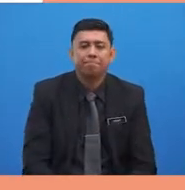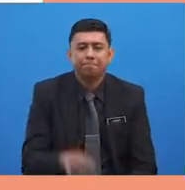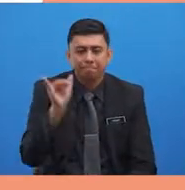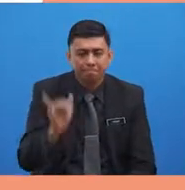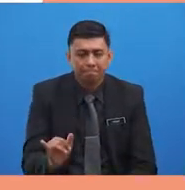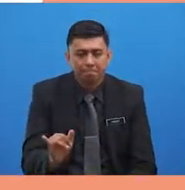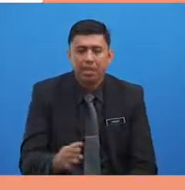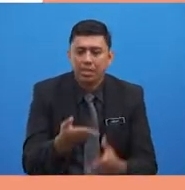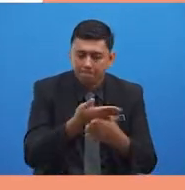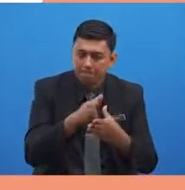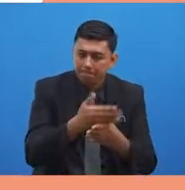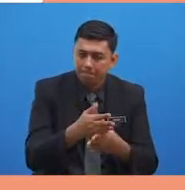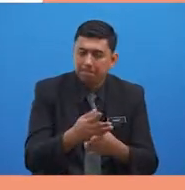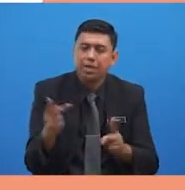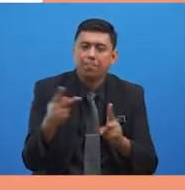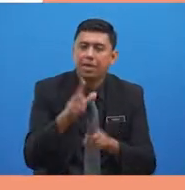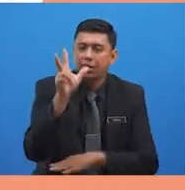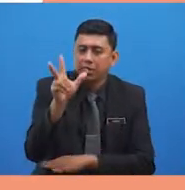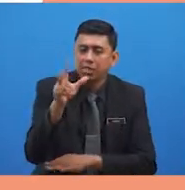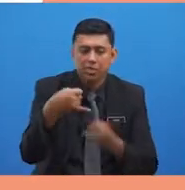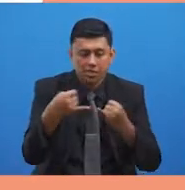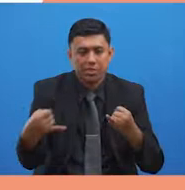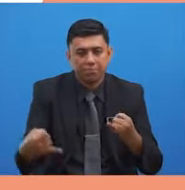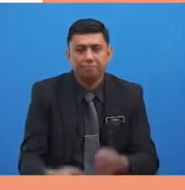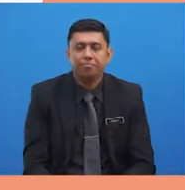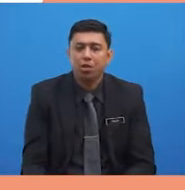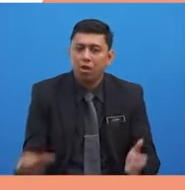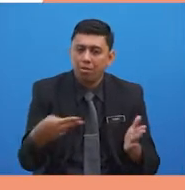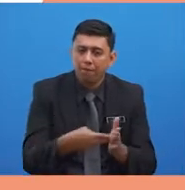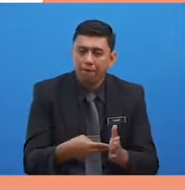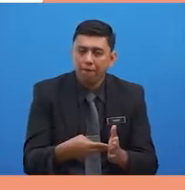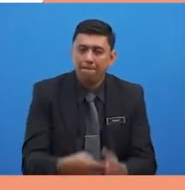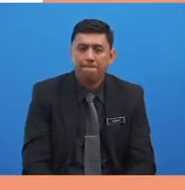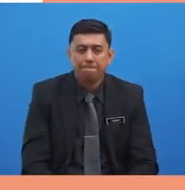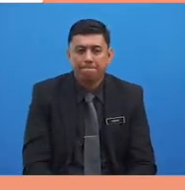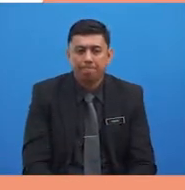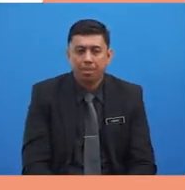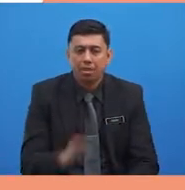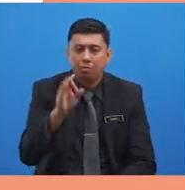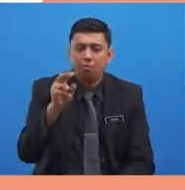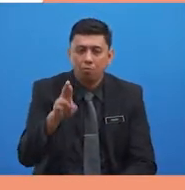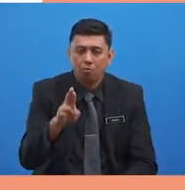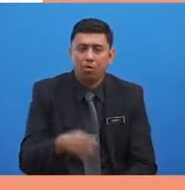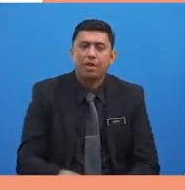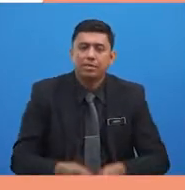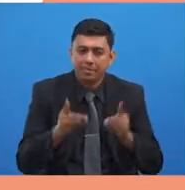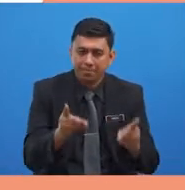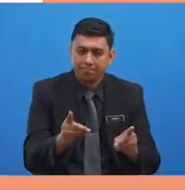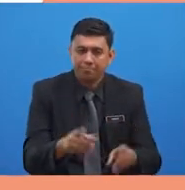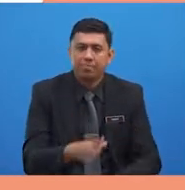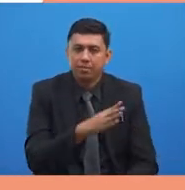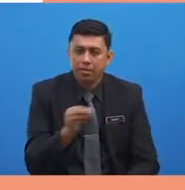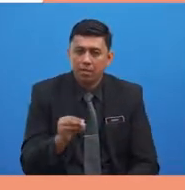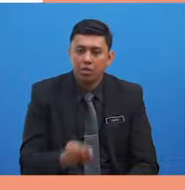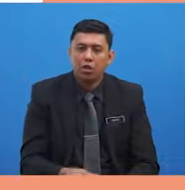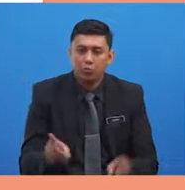yang terbahagi kepada tiga jenis, ulangan for, ulangan while dan ulangan do